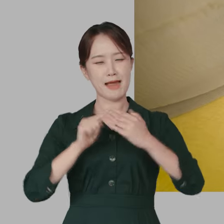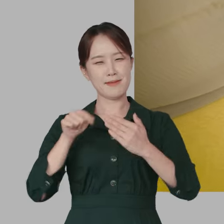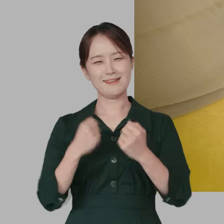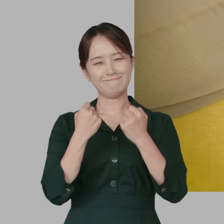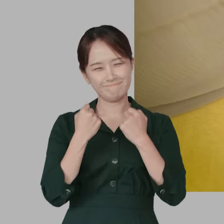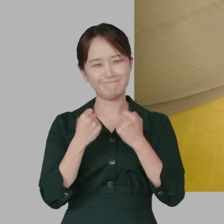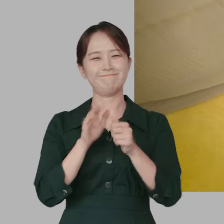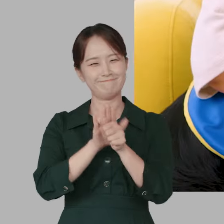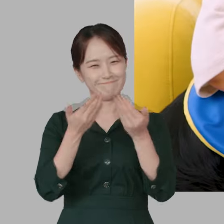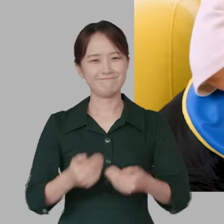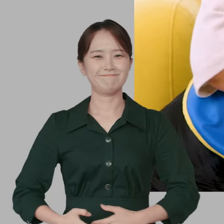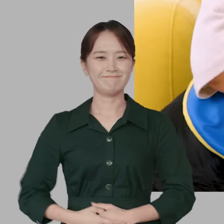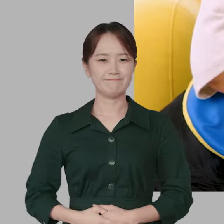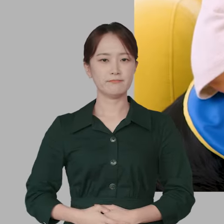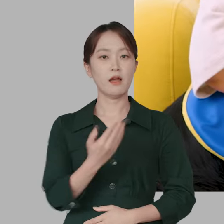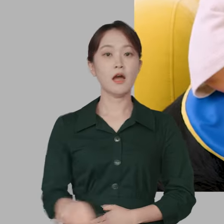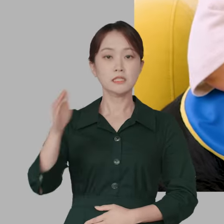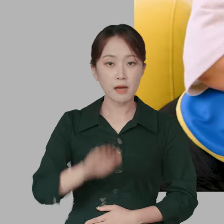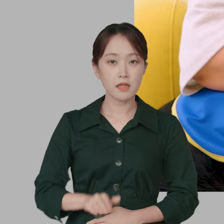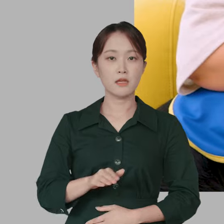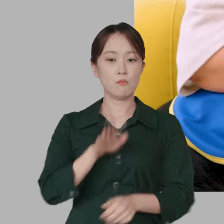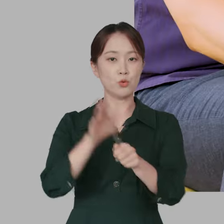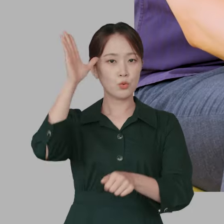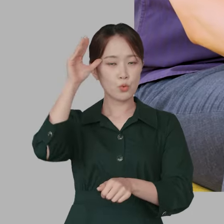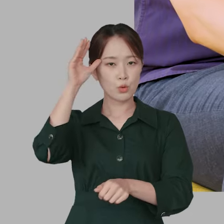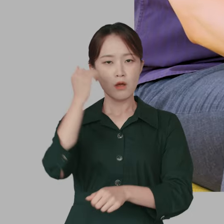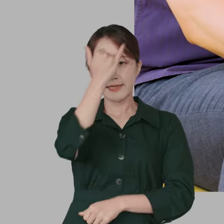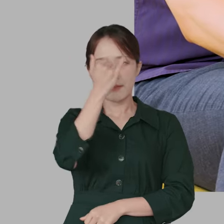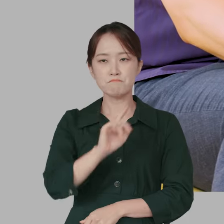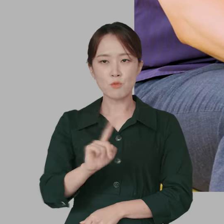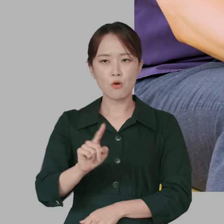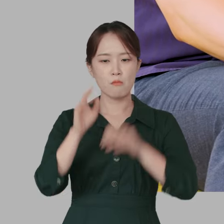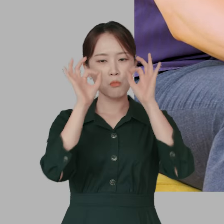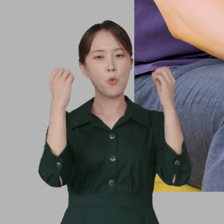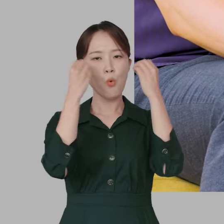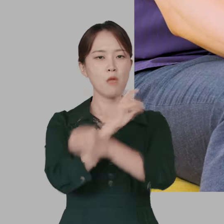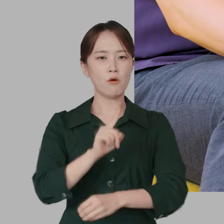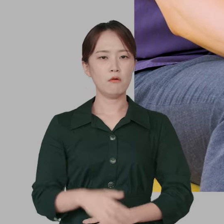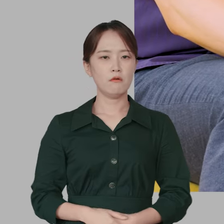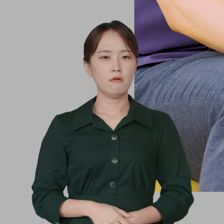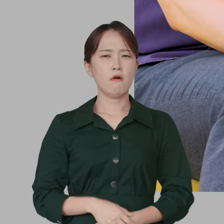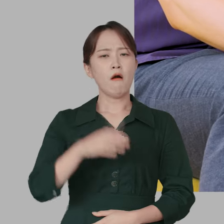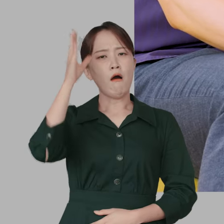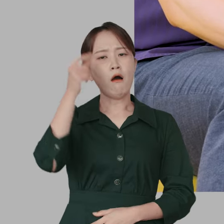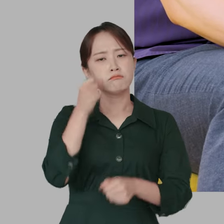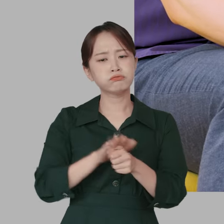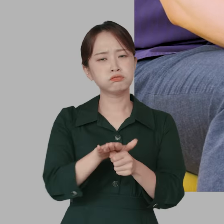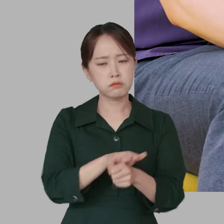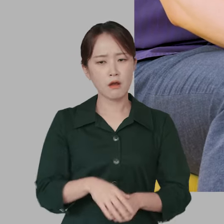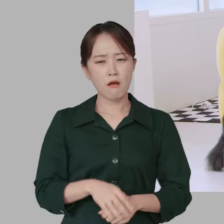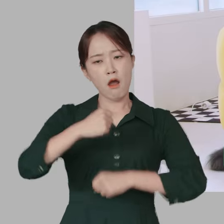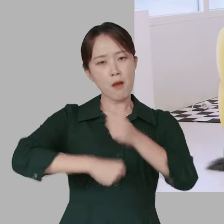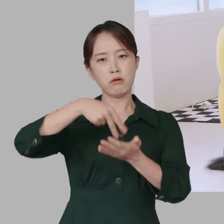응원해주세요 하지만 보조견 에티켓을 본 많은 사람들의 오해 강아지가 한눈 팔지도 못하고 너무